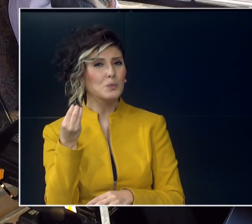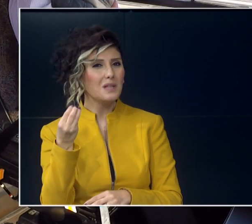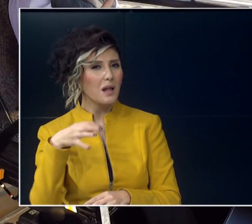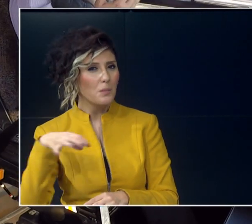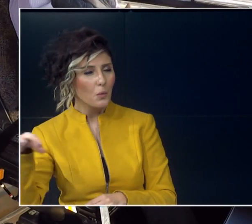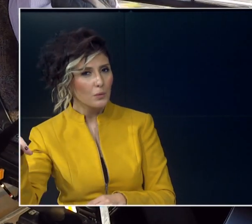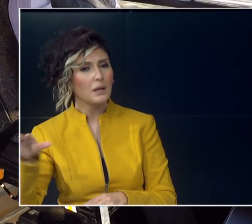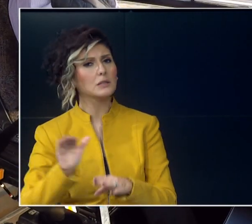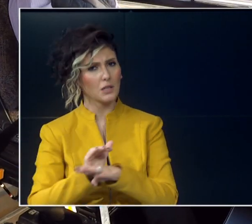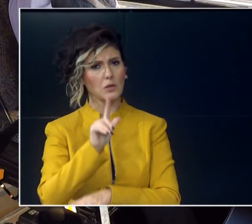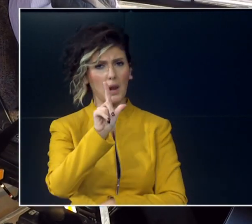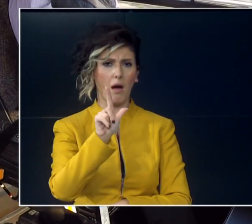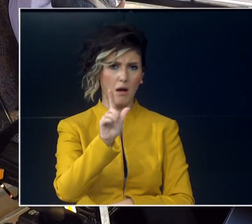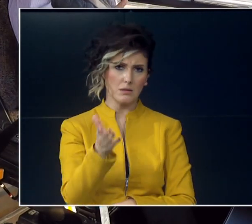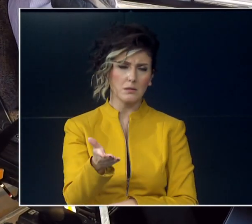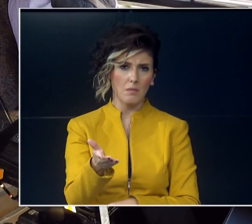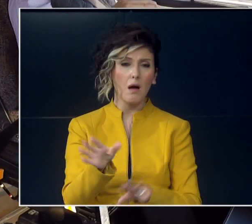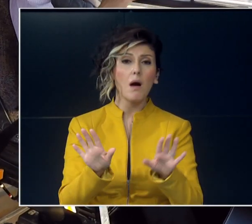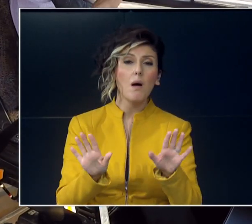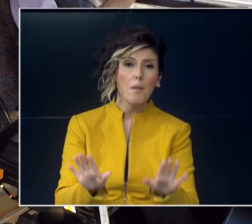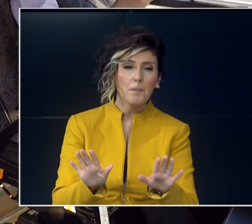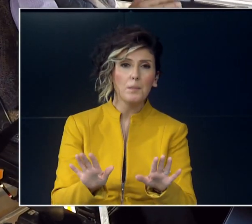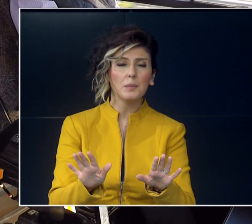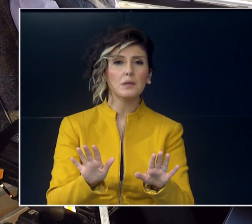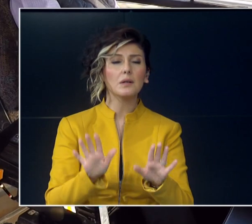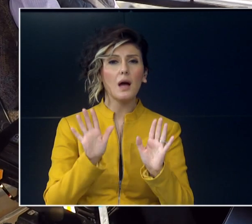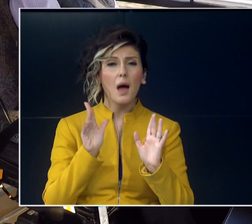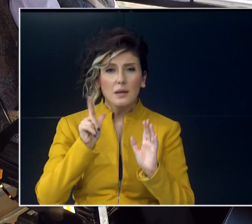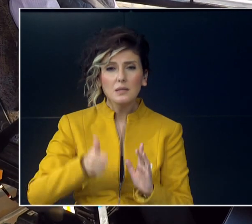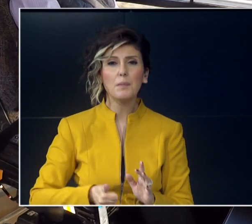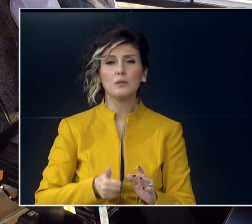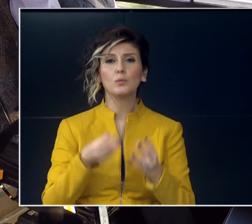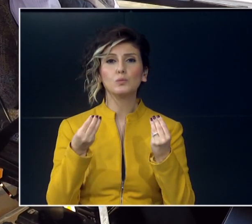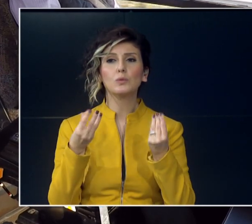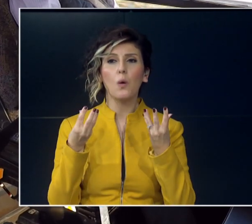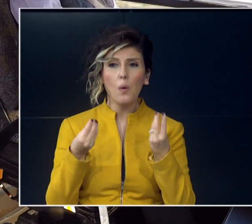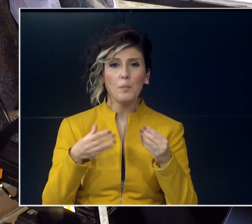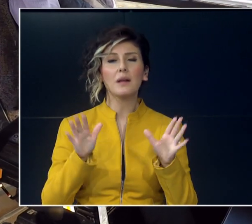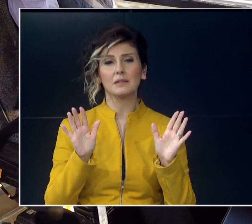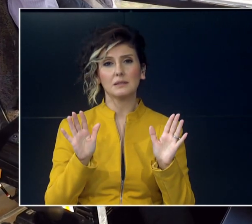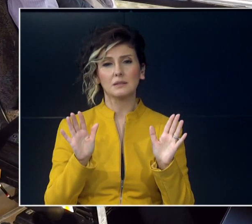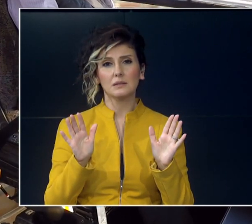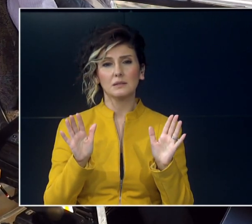tabii ki yaşamak lazım. Ama her zaman güzel olmadığı, zaman zaman da